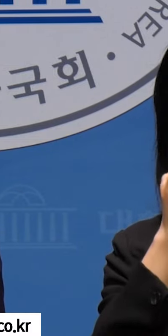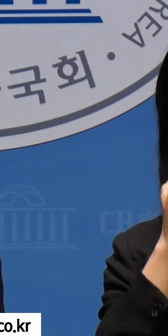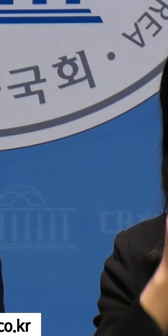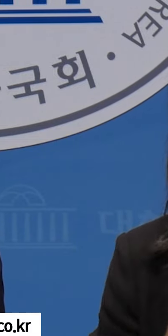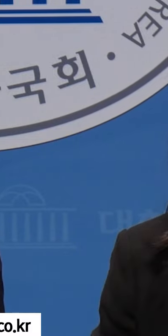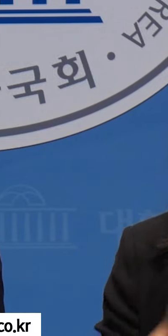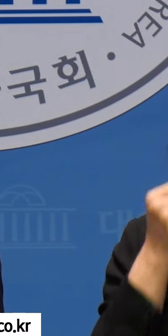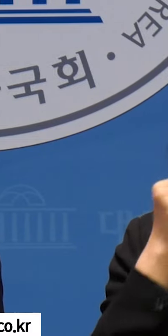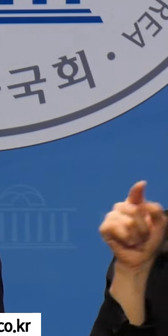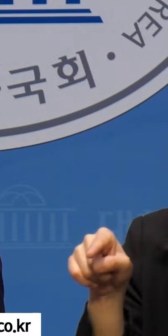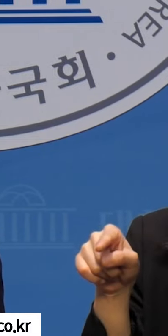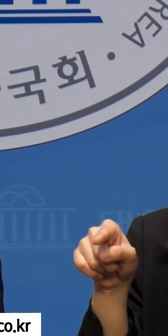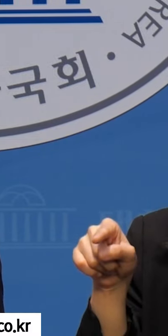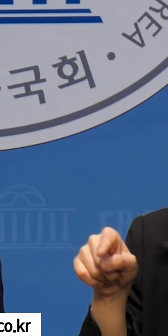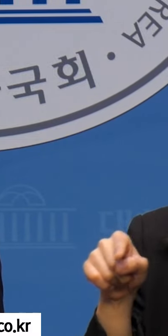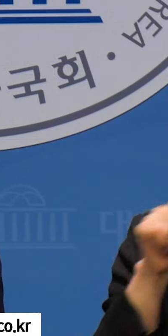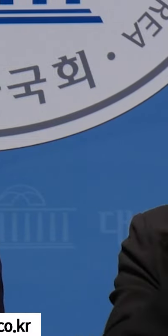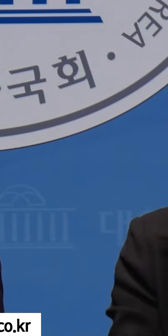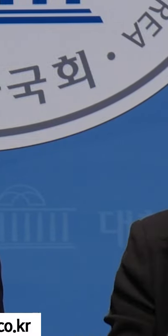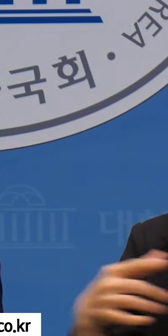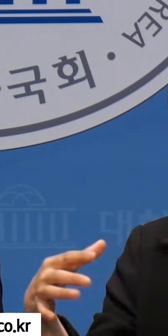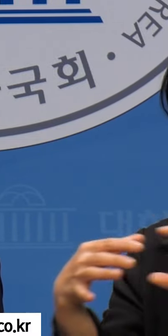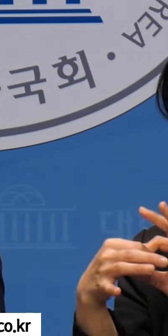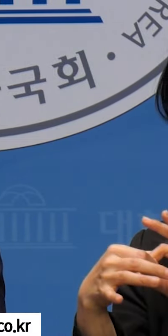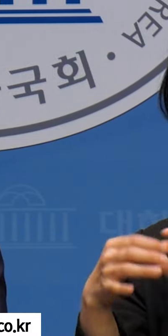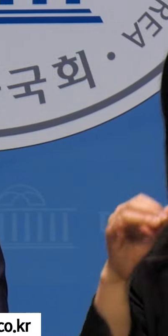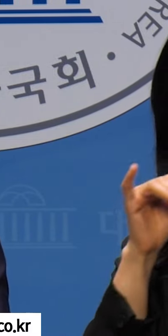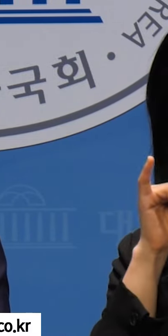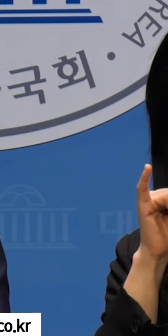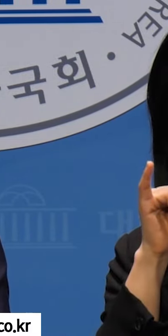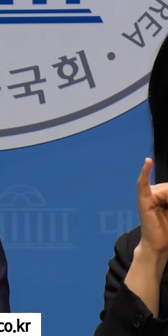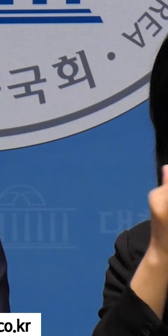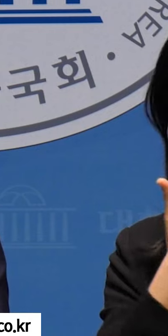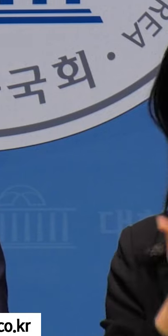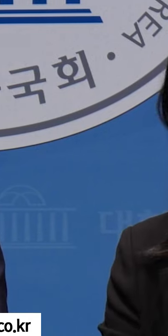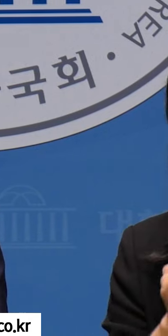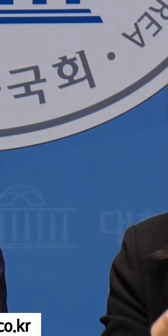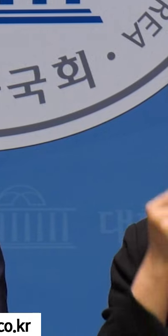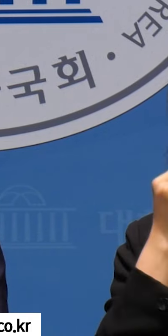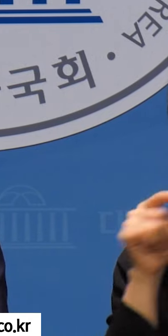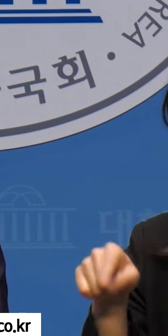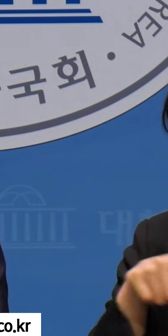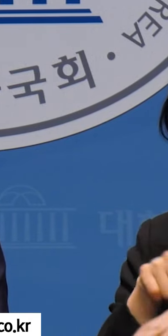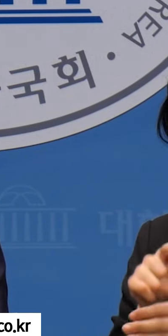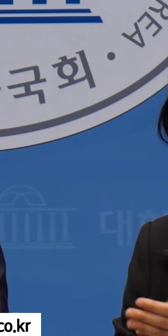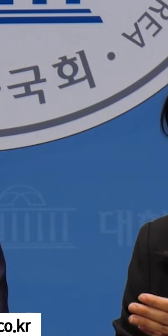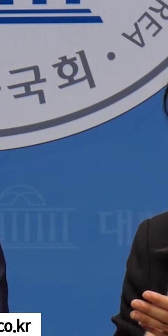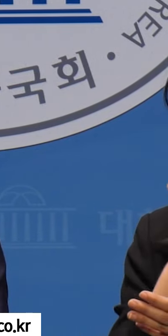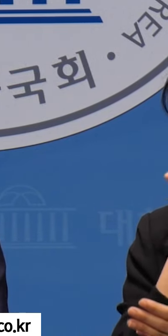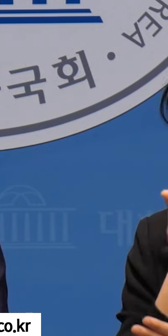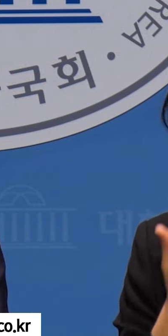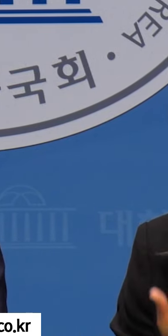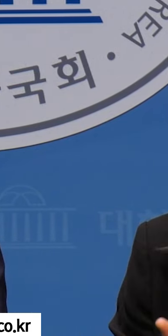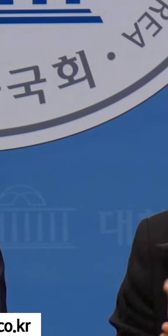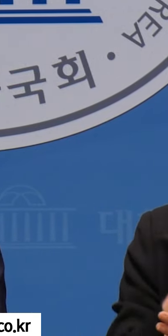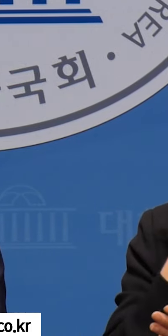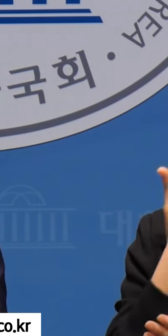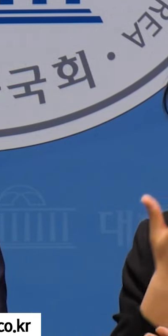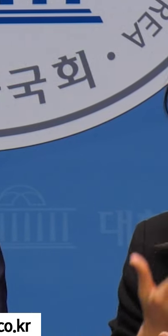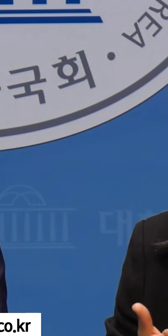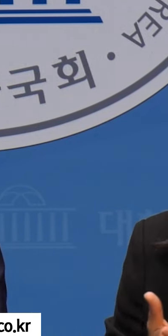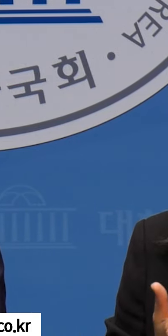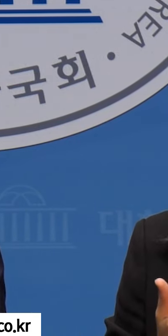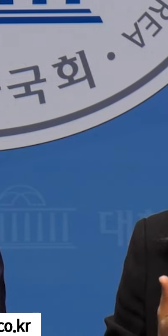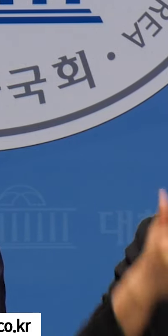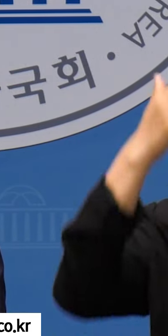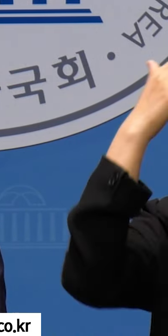이런 일본과 동맹으로 가고 있습니다. 중요한 건 일본의 마음이라며 우리나라 국기에 경례하지